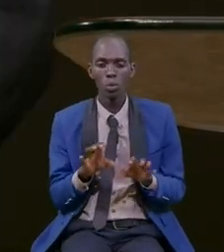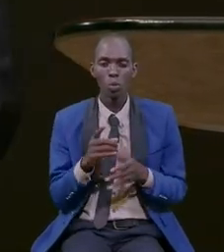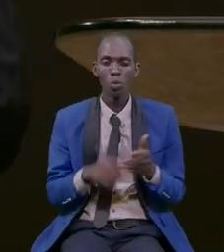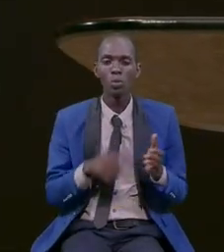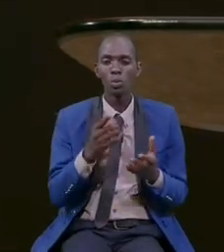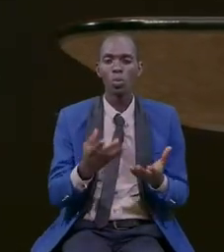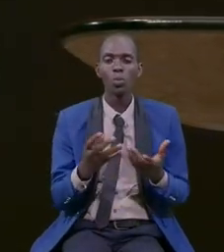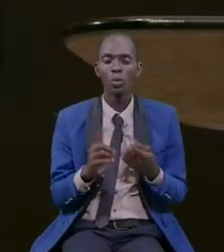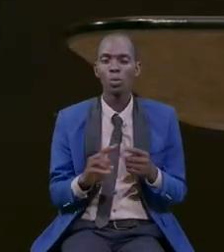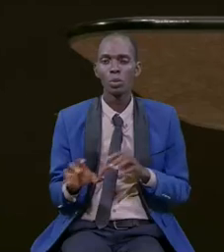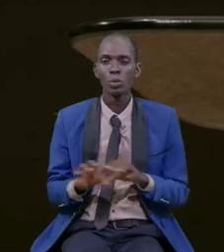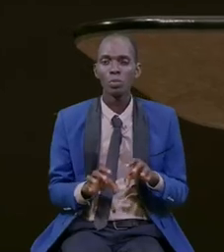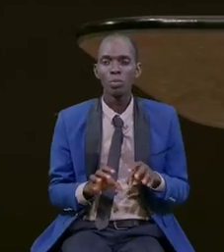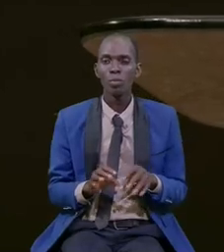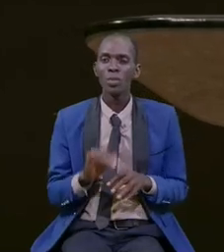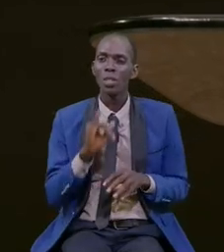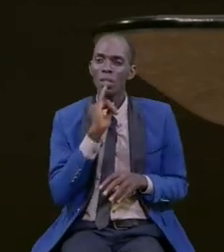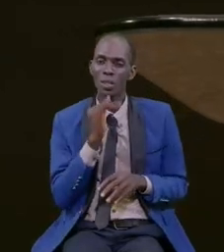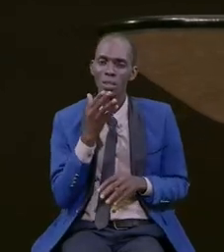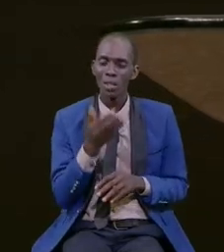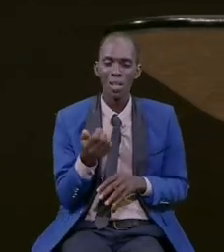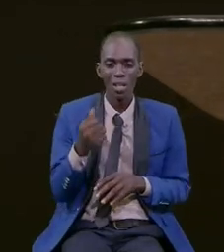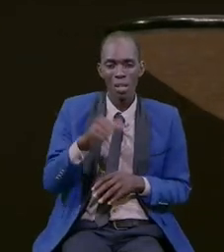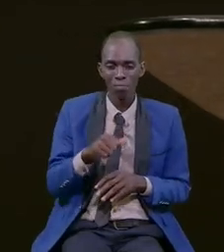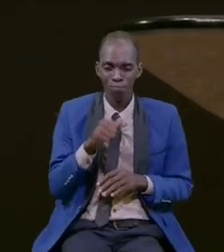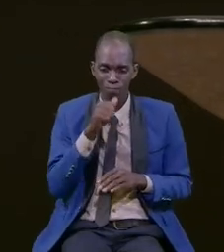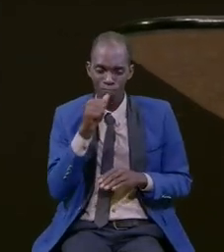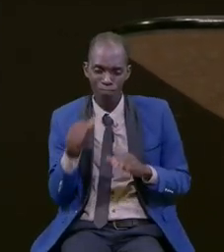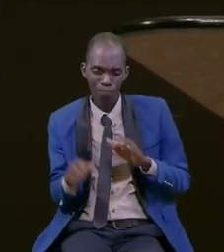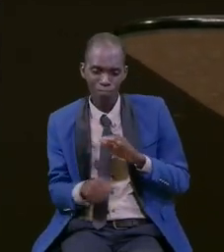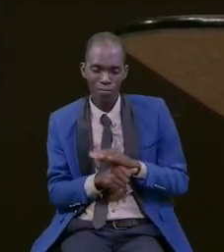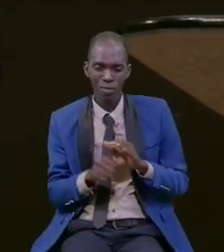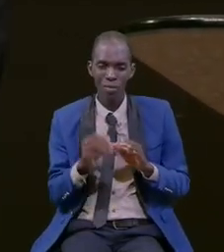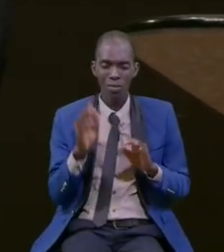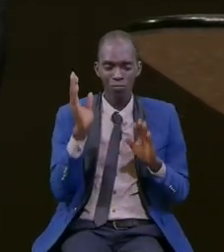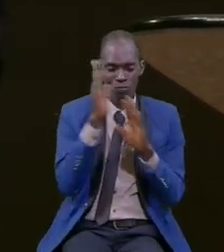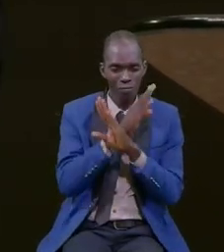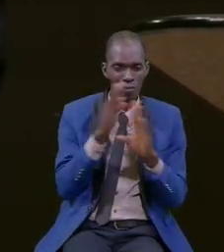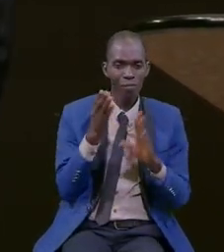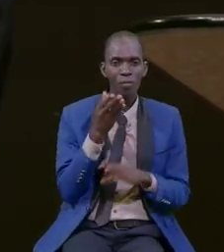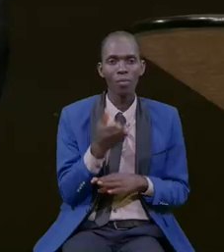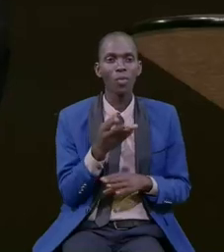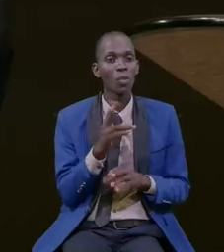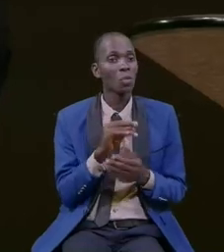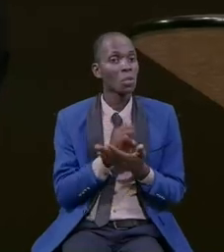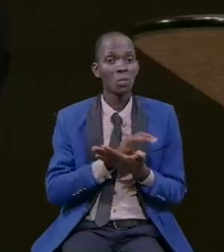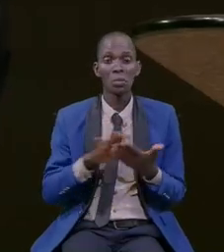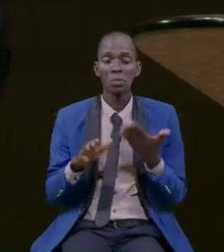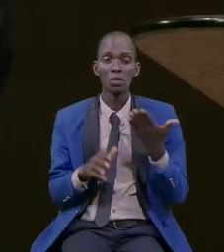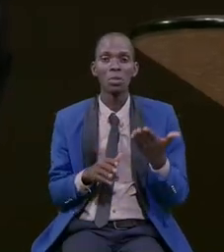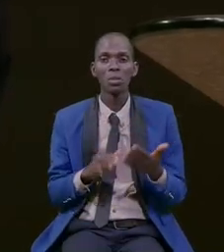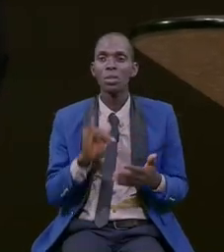faire est-ce qu'il y a des jeux de cache-cache la santification est toujours là vous dites est-ce qu'il y a l'hypocrisie qui est